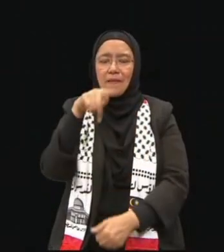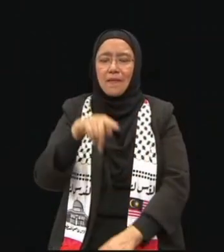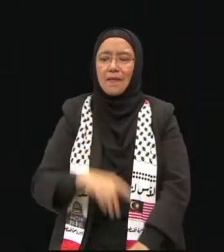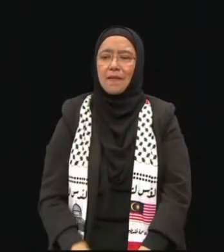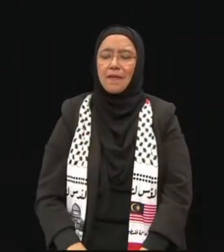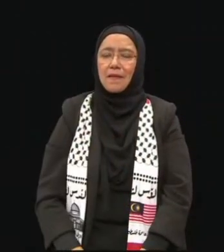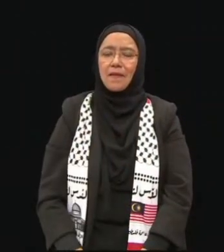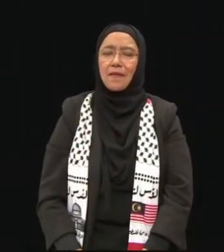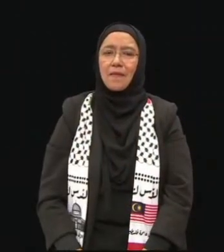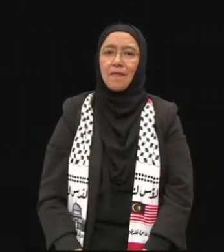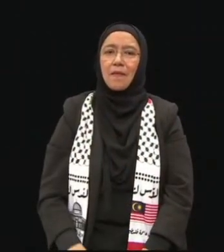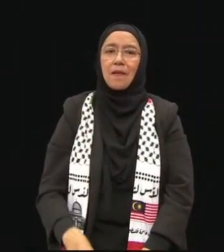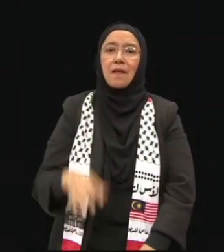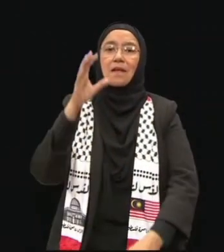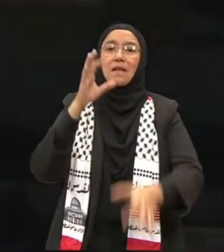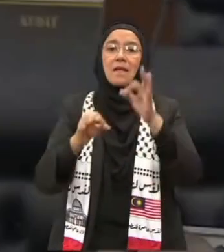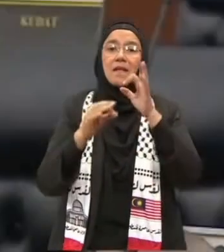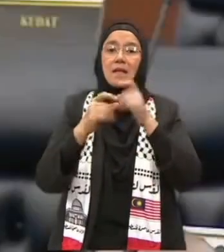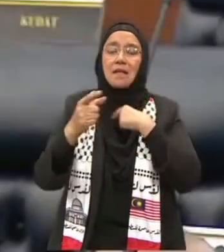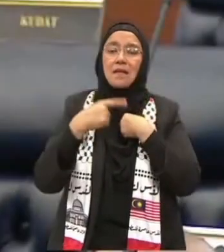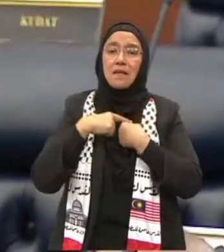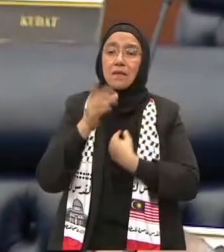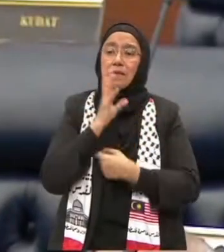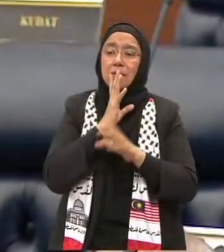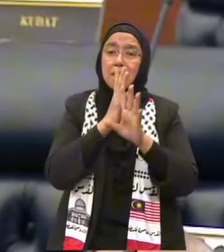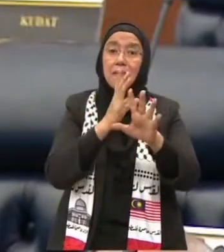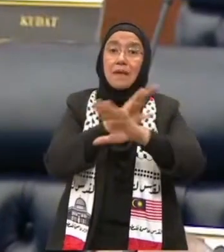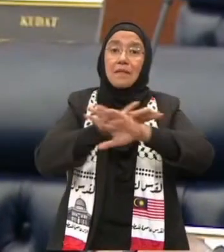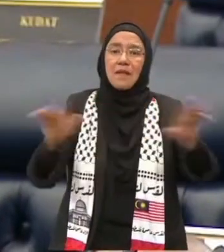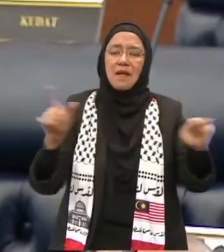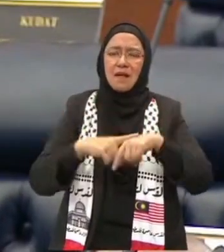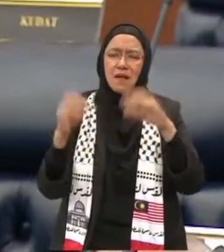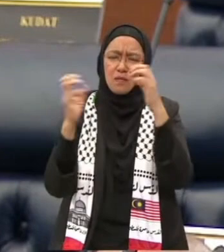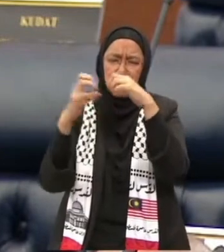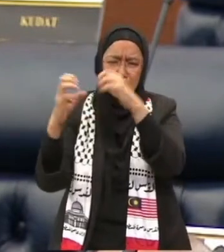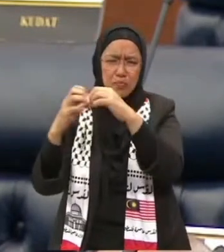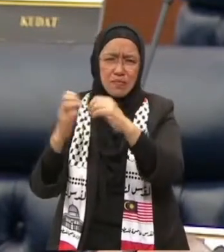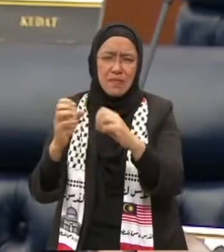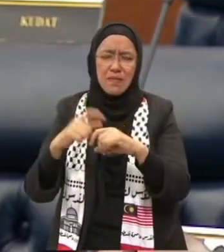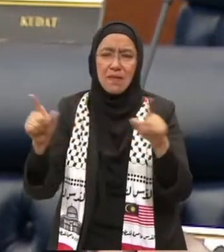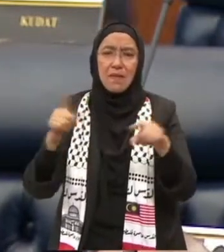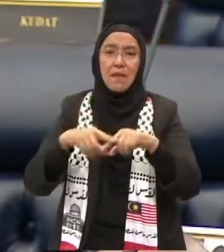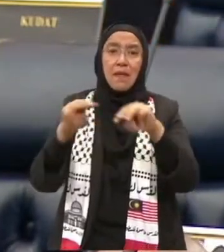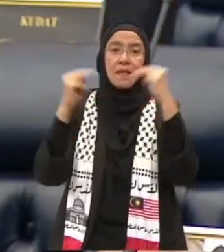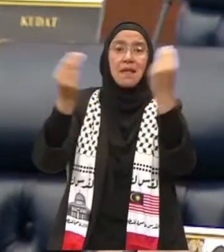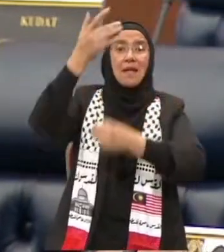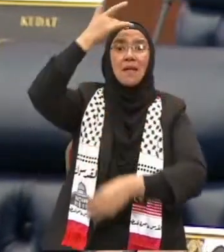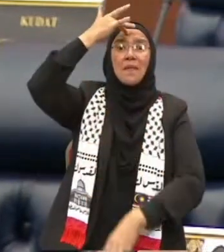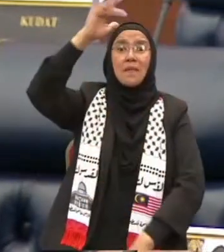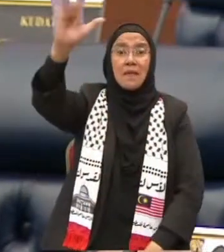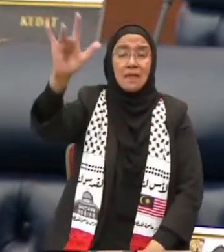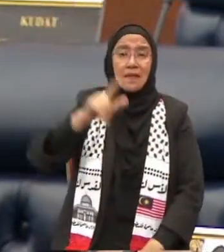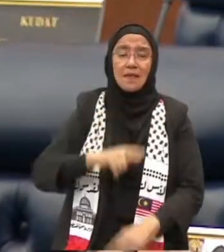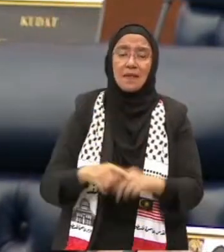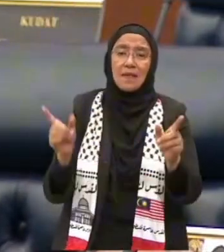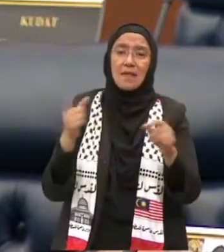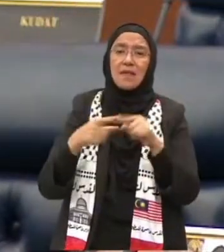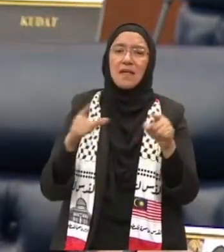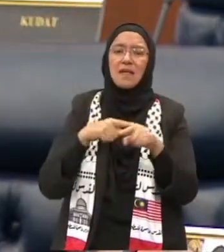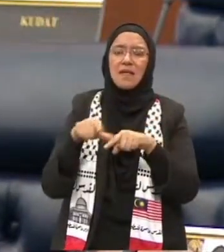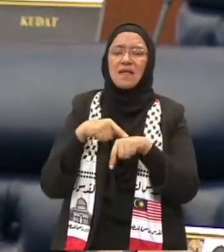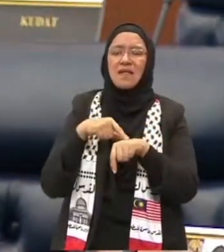Jika bicara jangan berlaga, masyarakat bijak serta geliga. Fitnah bukan ciri ahli